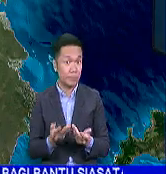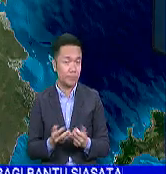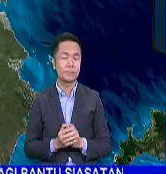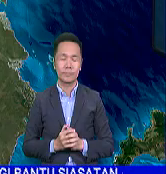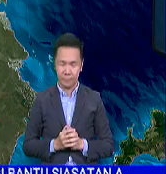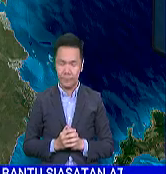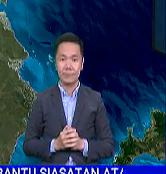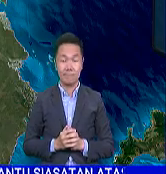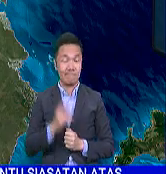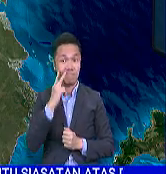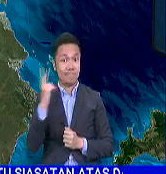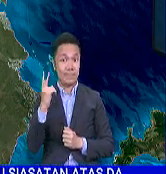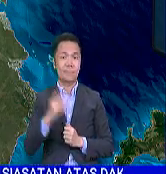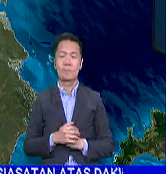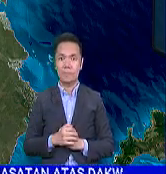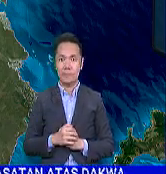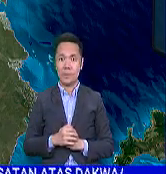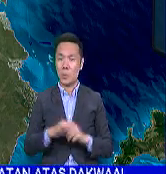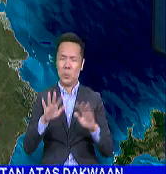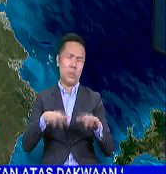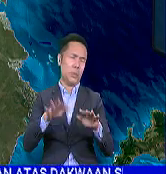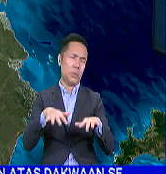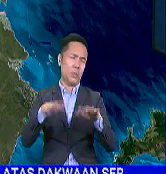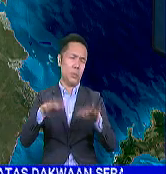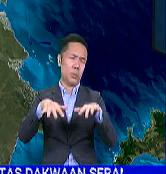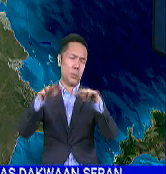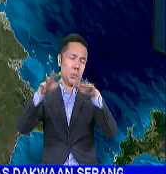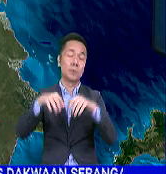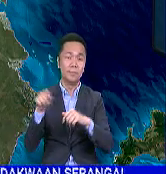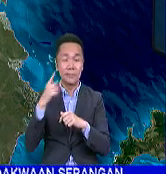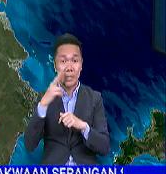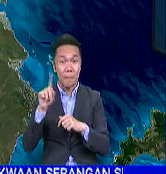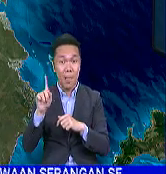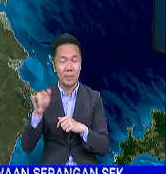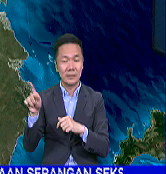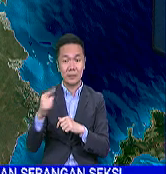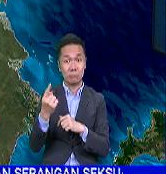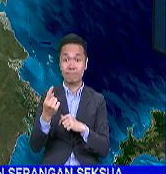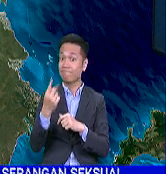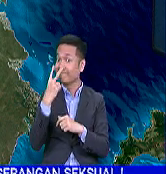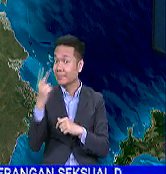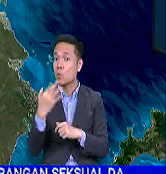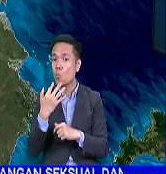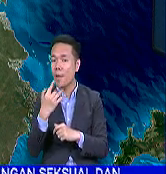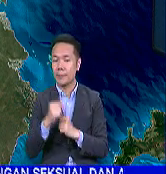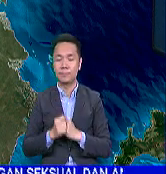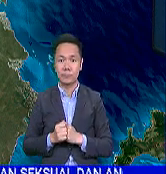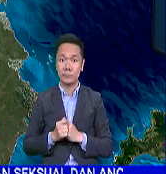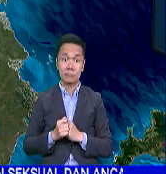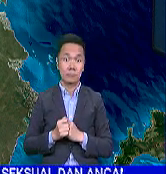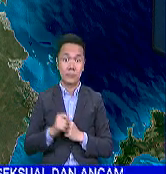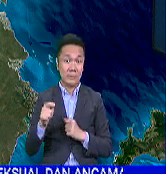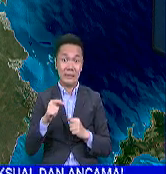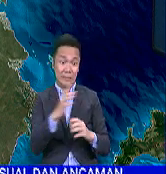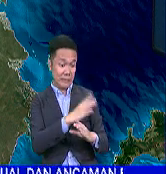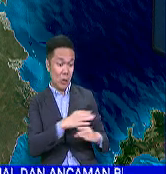pula, diperhatikan keadaan cuaca lembap ketika ini sedang berlaku di satu dua tempat melibatkan hampir kesemua bahagian